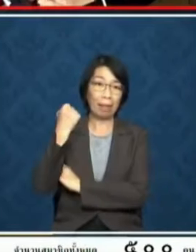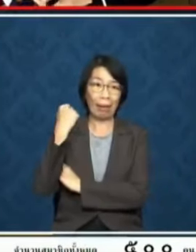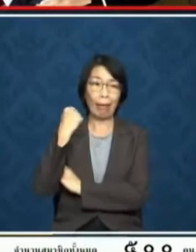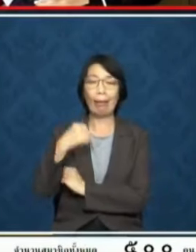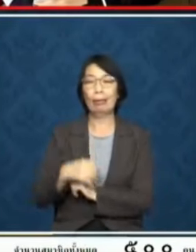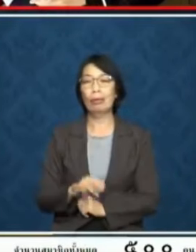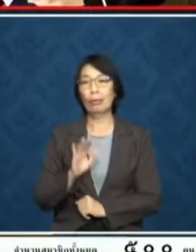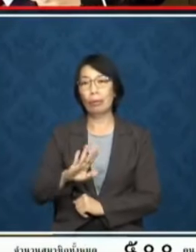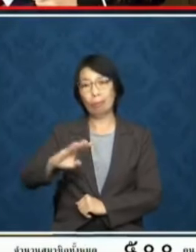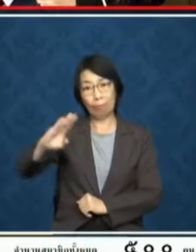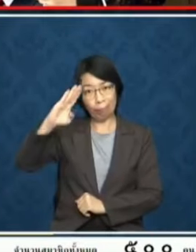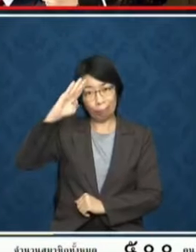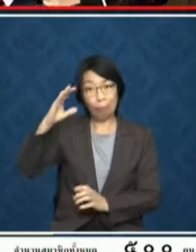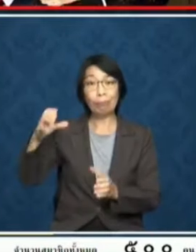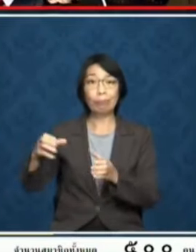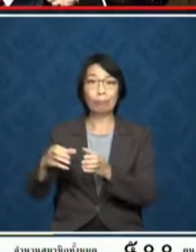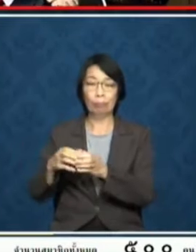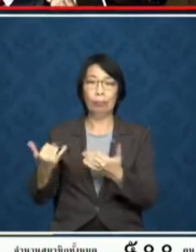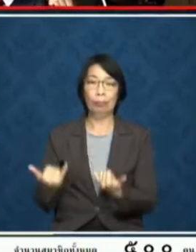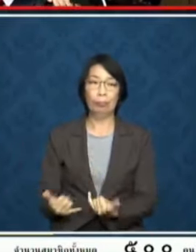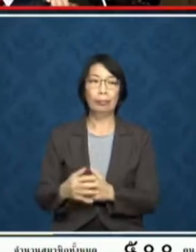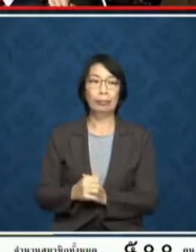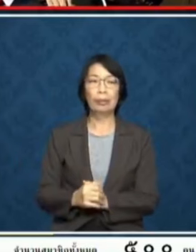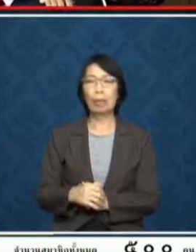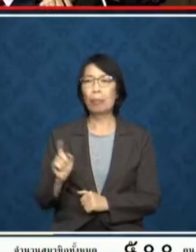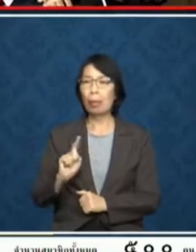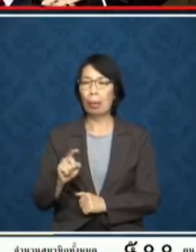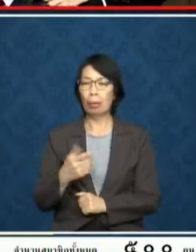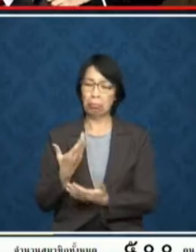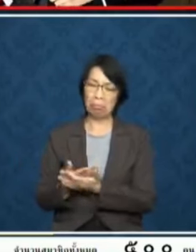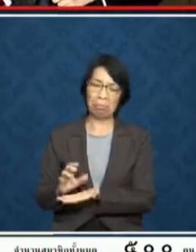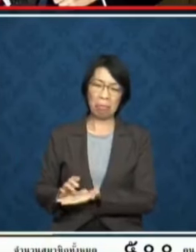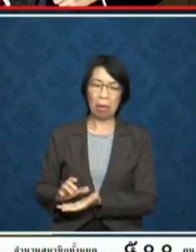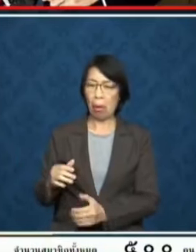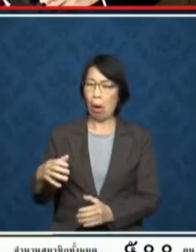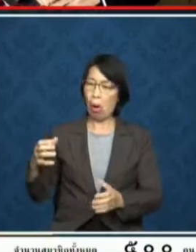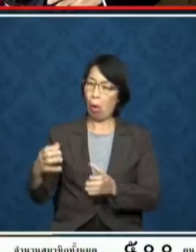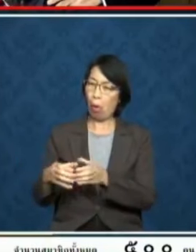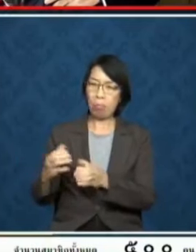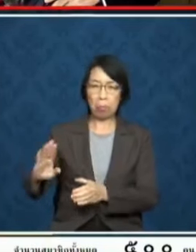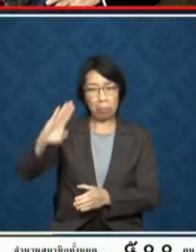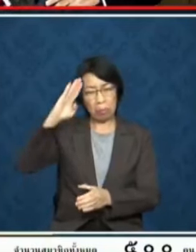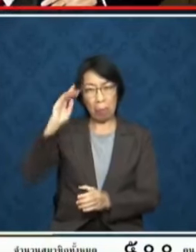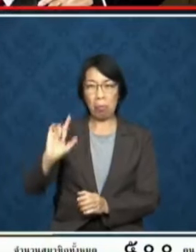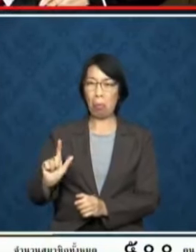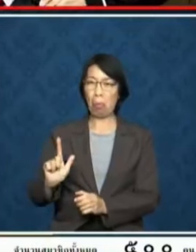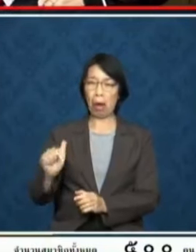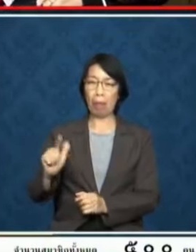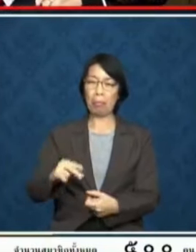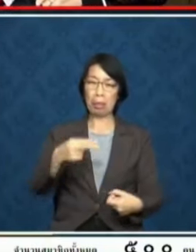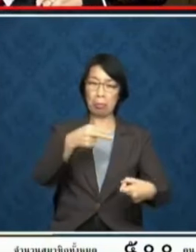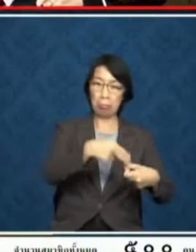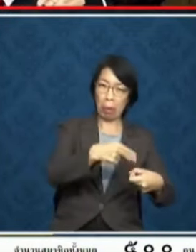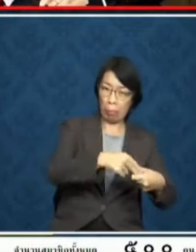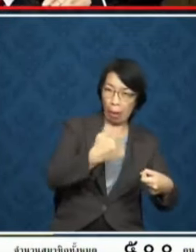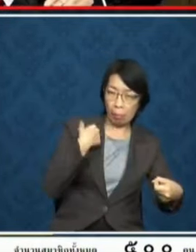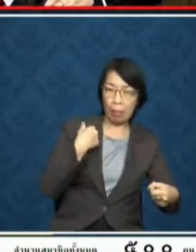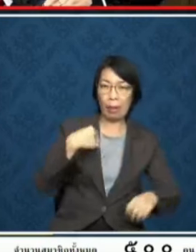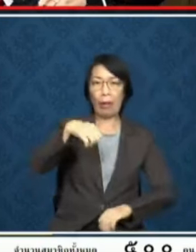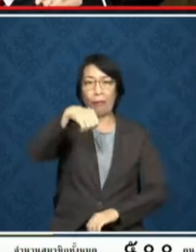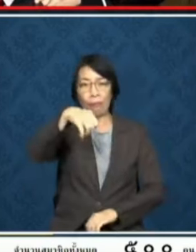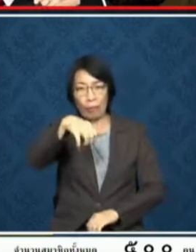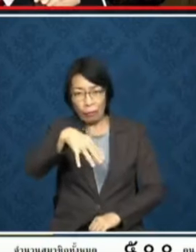านคะกองทัพเป็นอีกหนึ่งกลุ่มทุนขนาดใหญ่ที่ผูกขาดธุรกิจพลังงานค่ะทั้งธุรกิจน้ำมันธุรกิจไฟฟ้